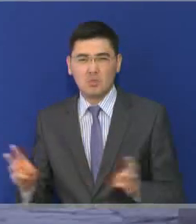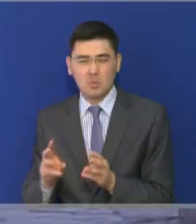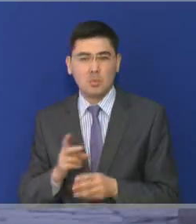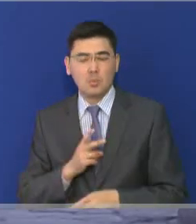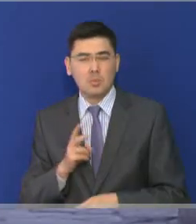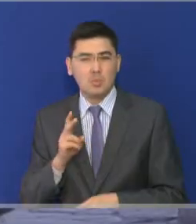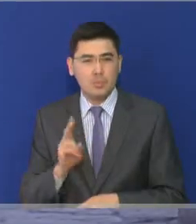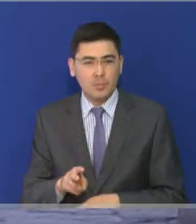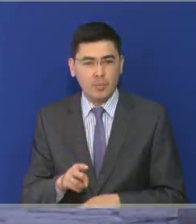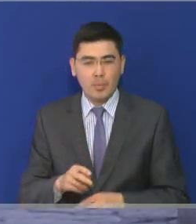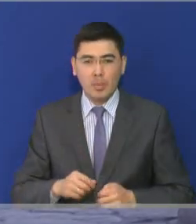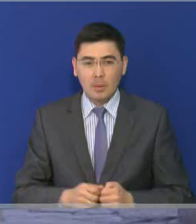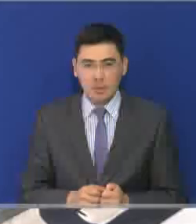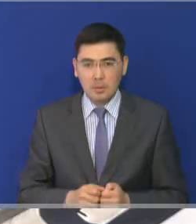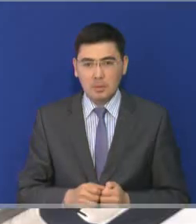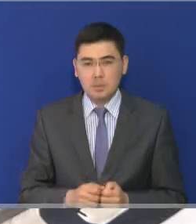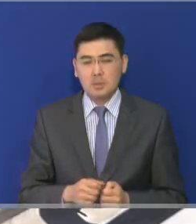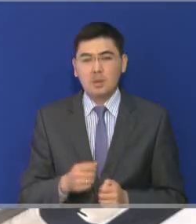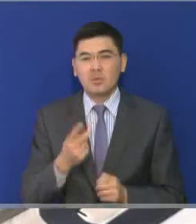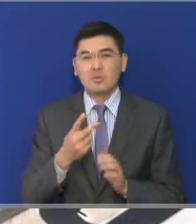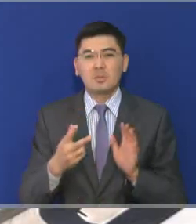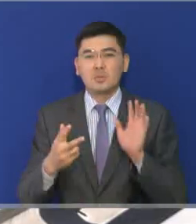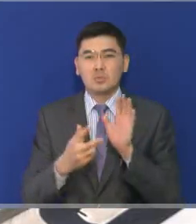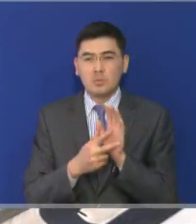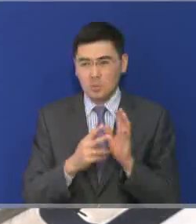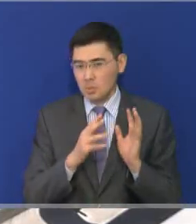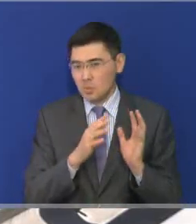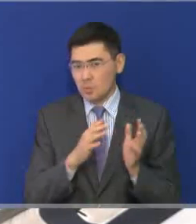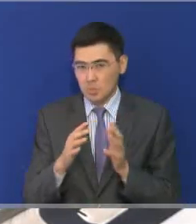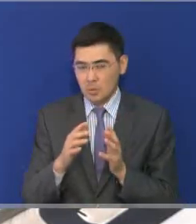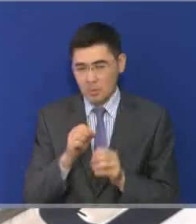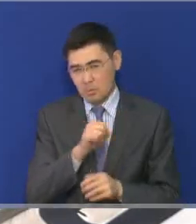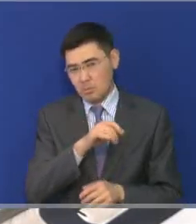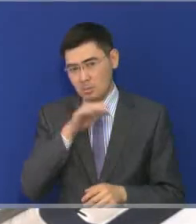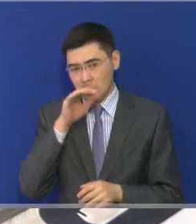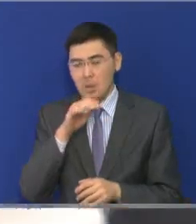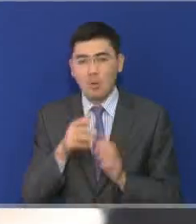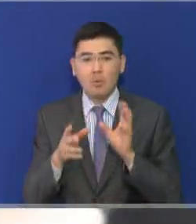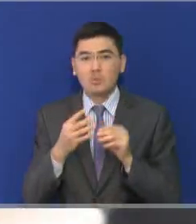биыл Семейде иіс тиіп уланудың 28 фактісі тіркелген. Нәтижесінде жиыны